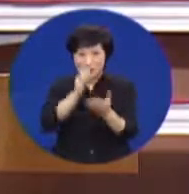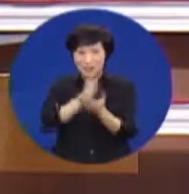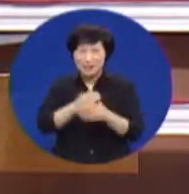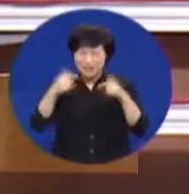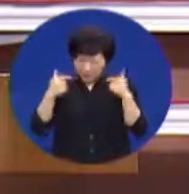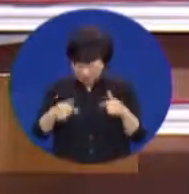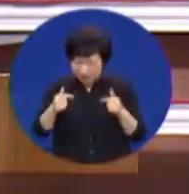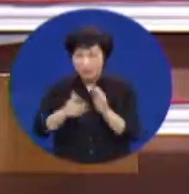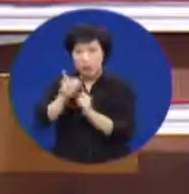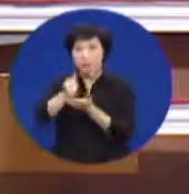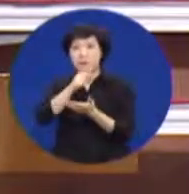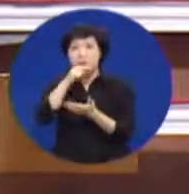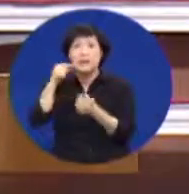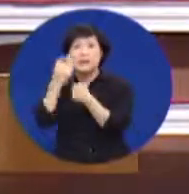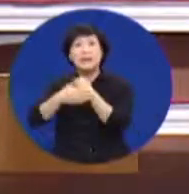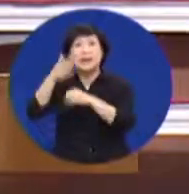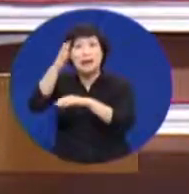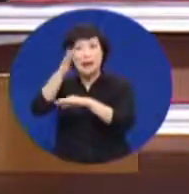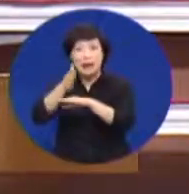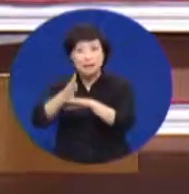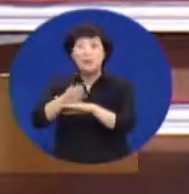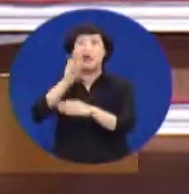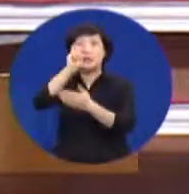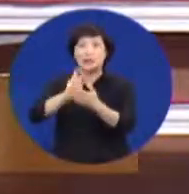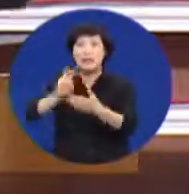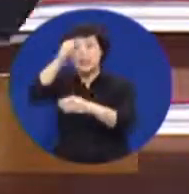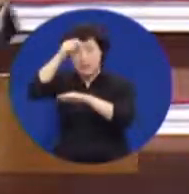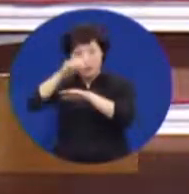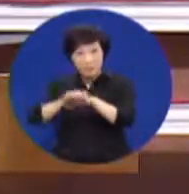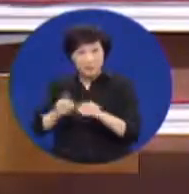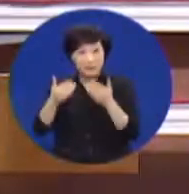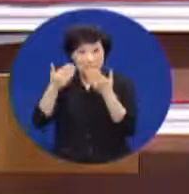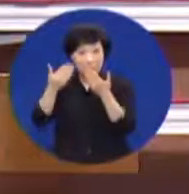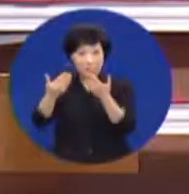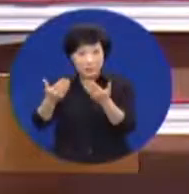감격하여 감사와 찬양과 예배 드리고